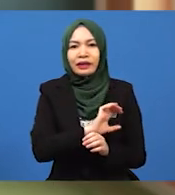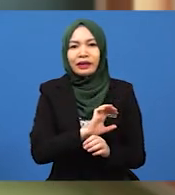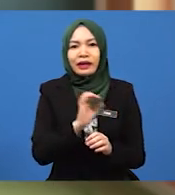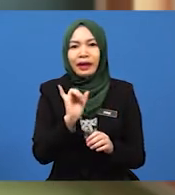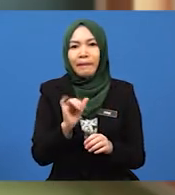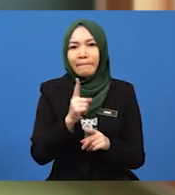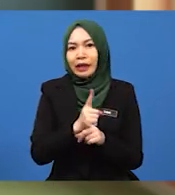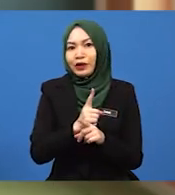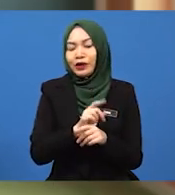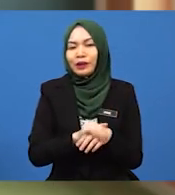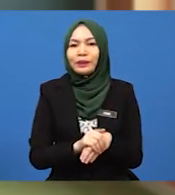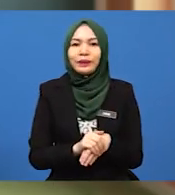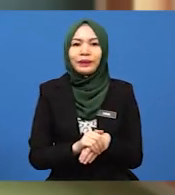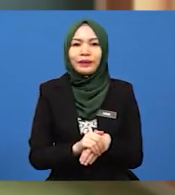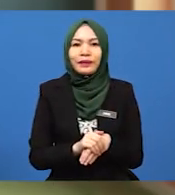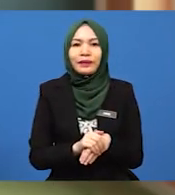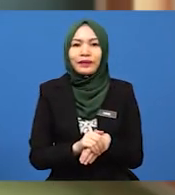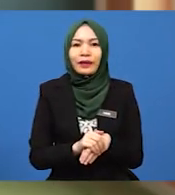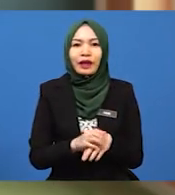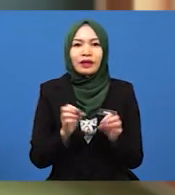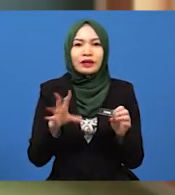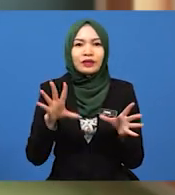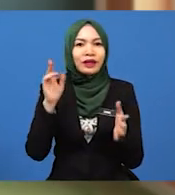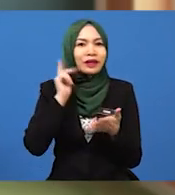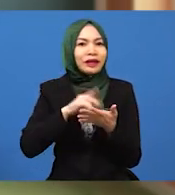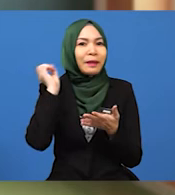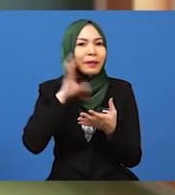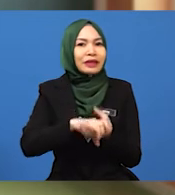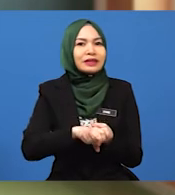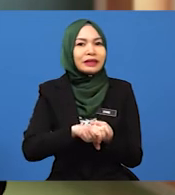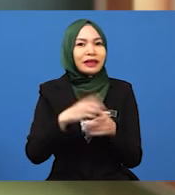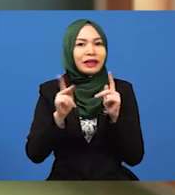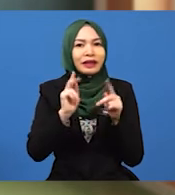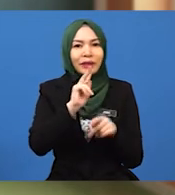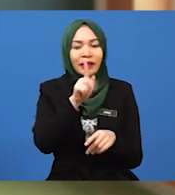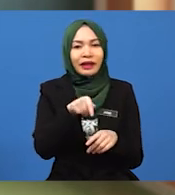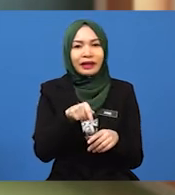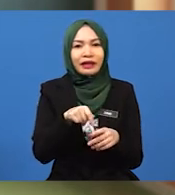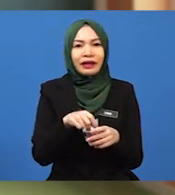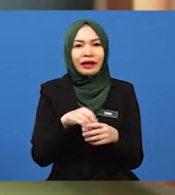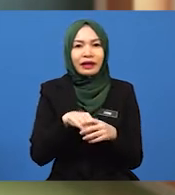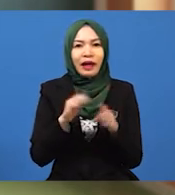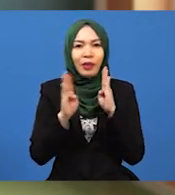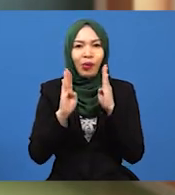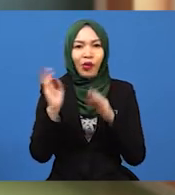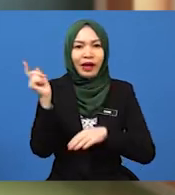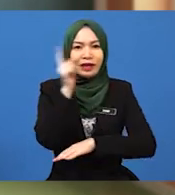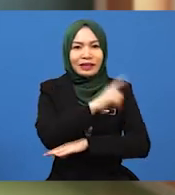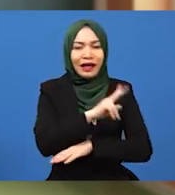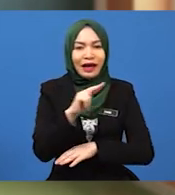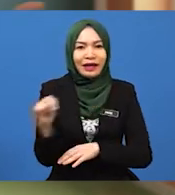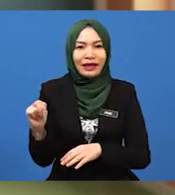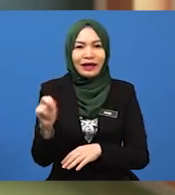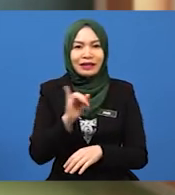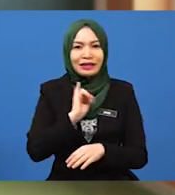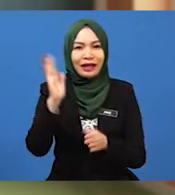Kamu telah mengenal pasti kata perintah yang digunakan dalam perbualan seharian. Cikgu harap